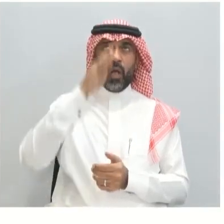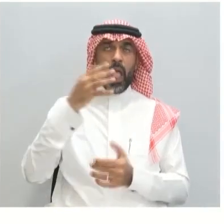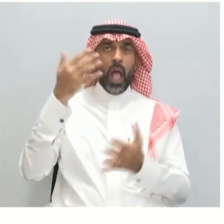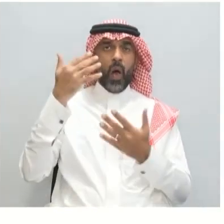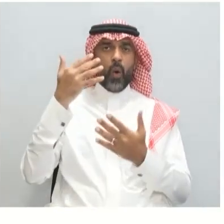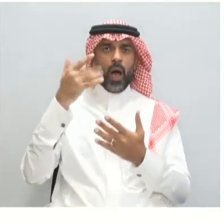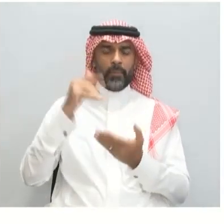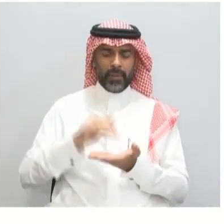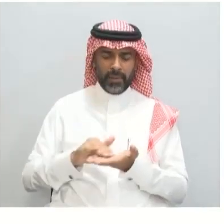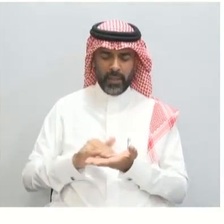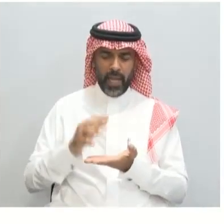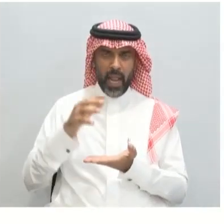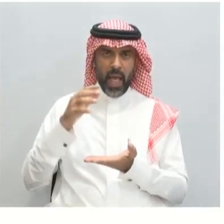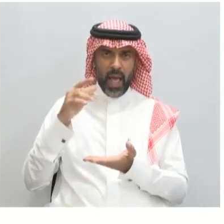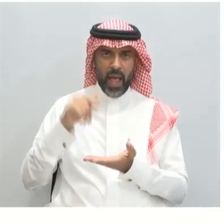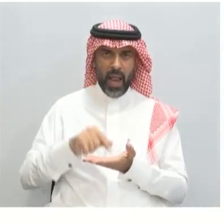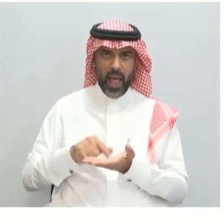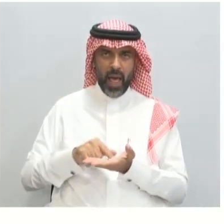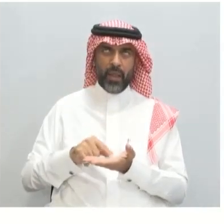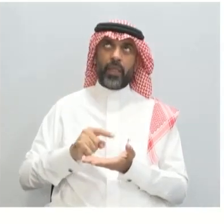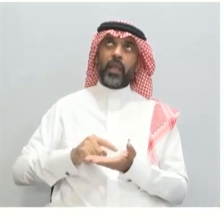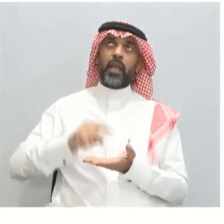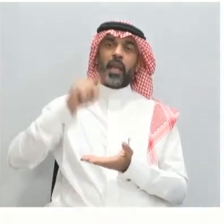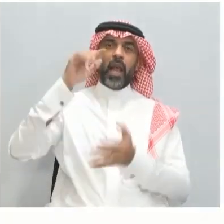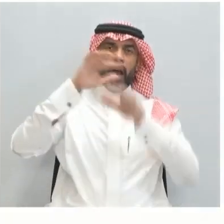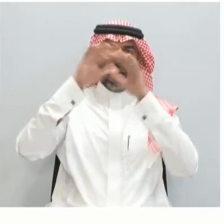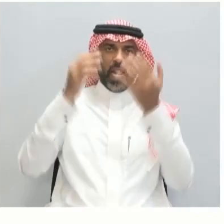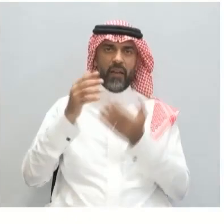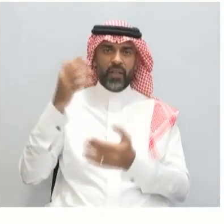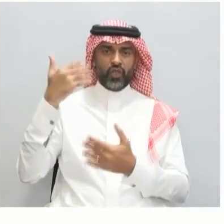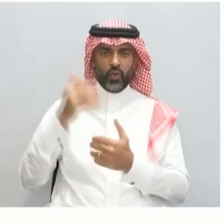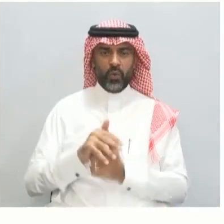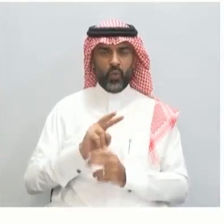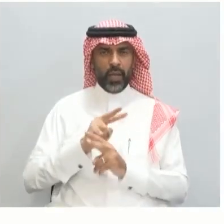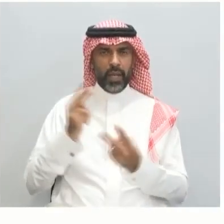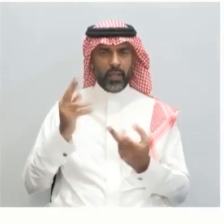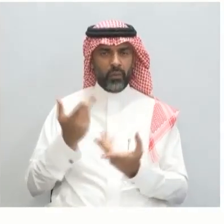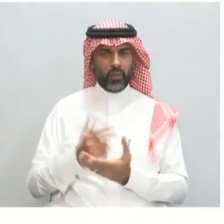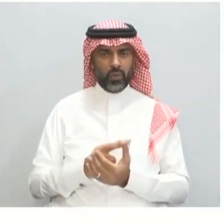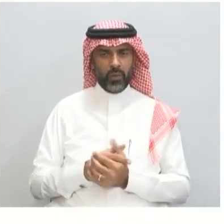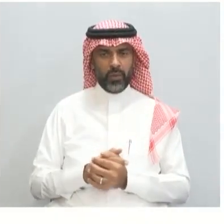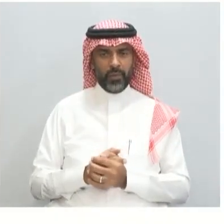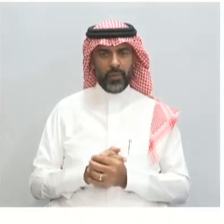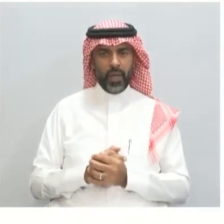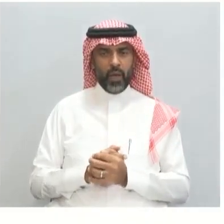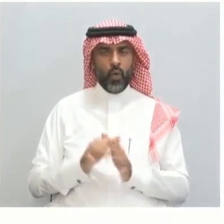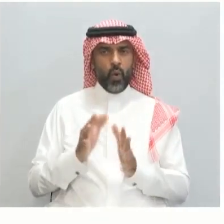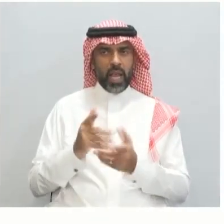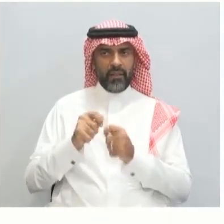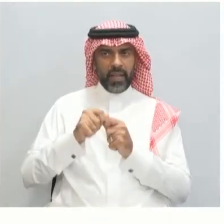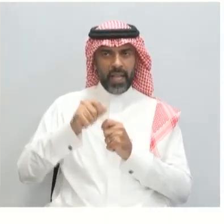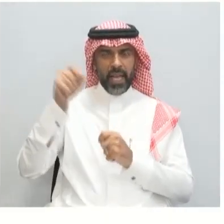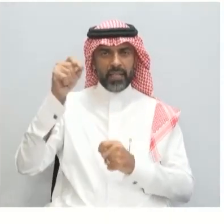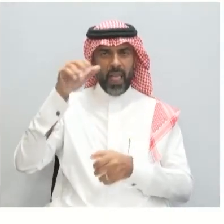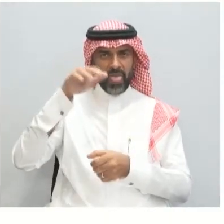الارض الى نهايه الغلاف الجوي هذا الوزن هو الضغط الجوي واختلاف الضغط الجوي وكيفيه قياس